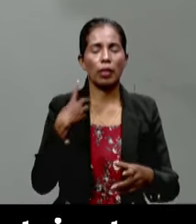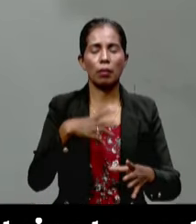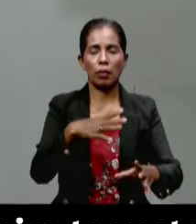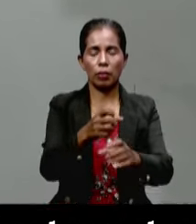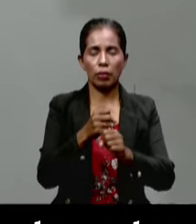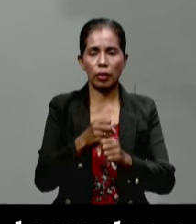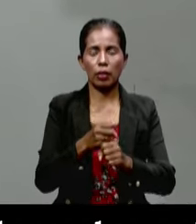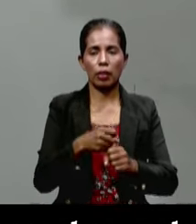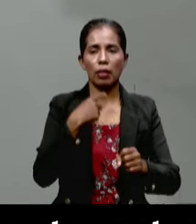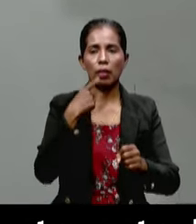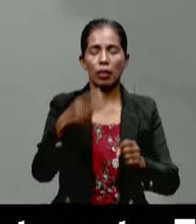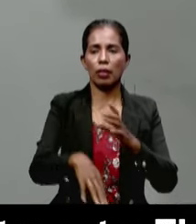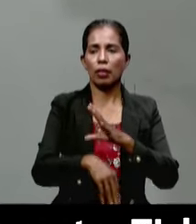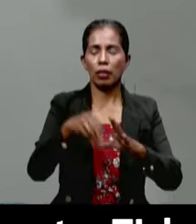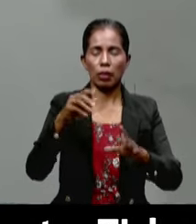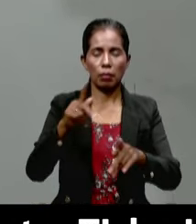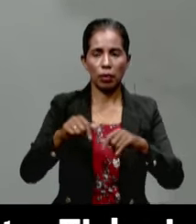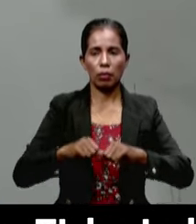haru kasira